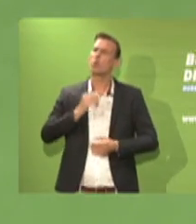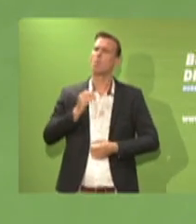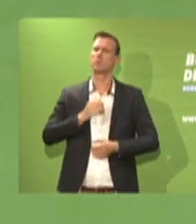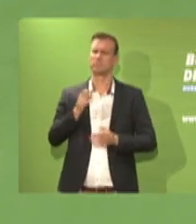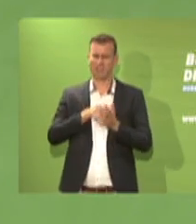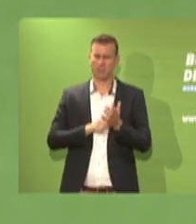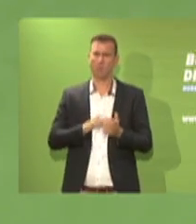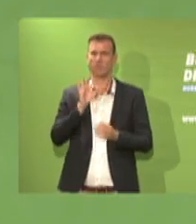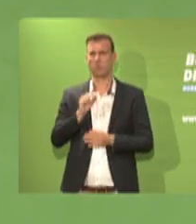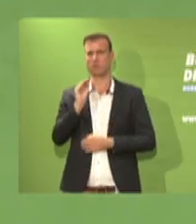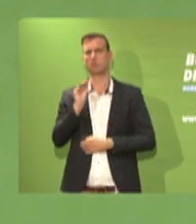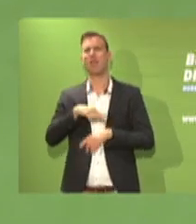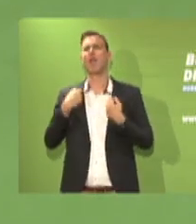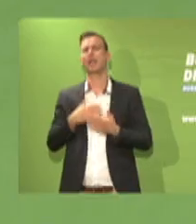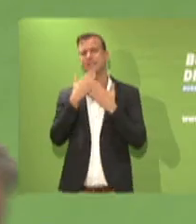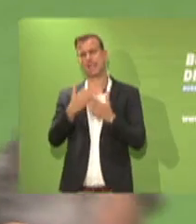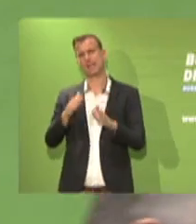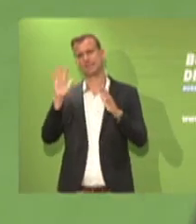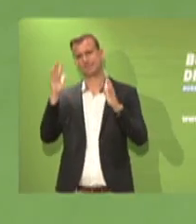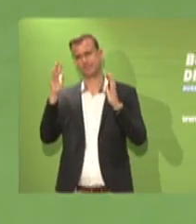Faktoren für unsere Zukunft. Herzlichen Dank.